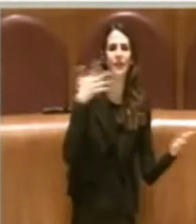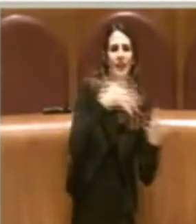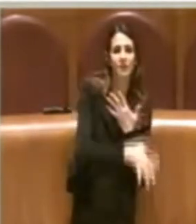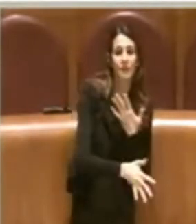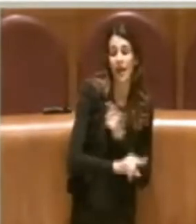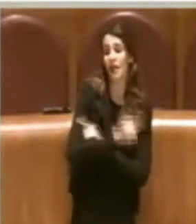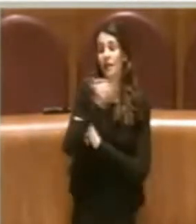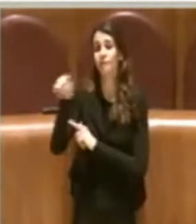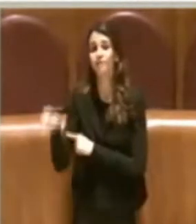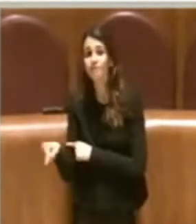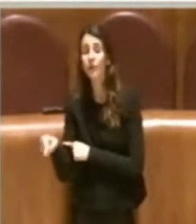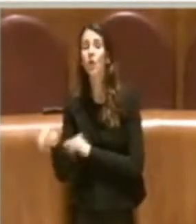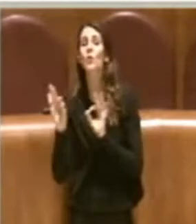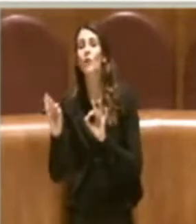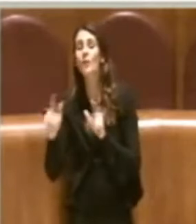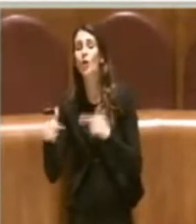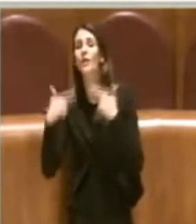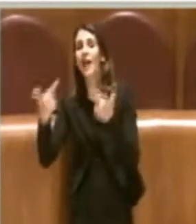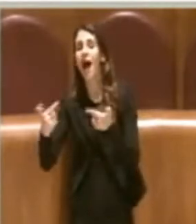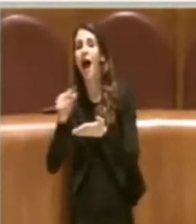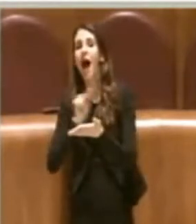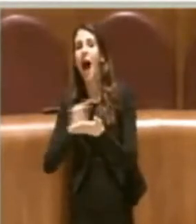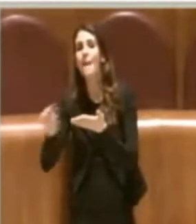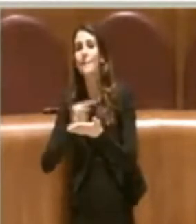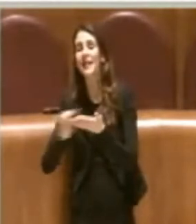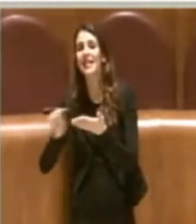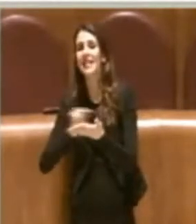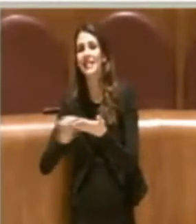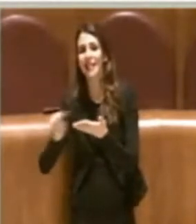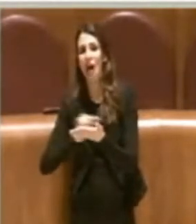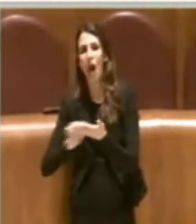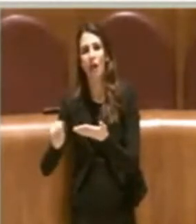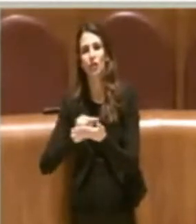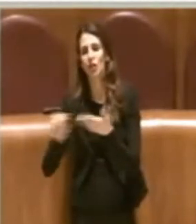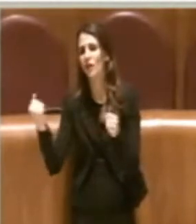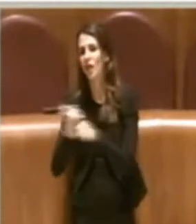dall'altro consentono all'amministrazione di essere veramente